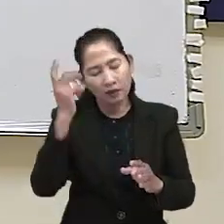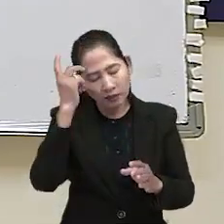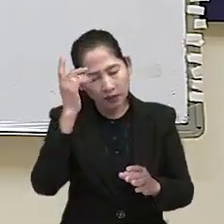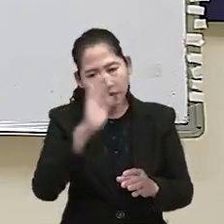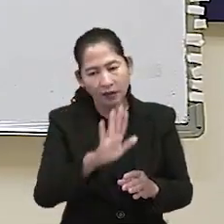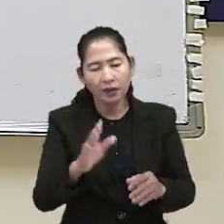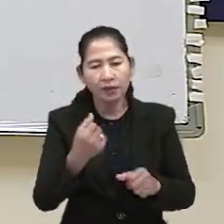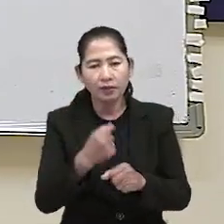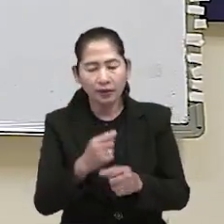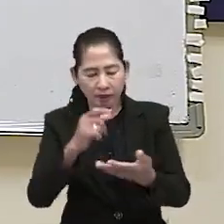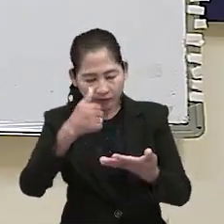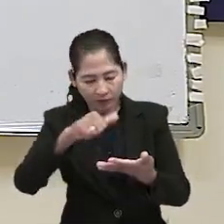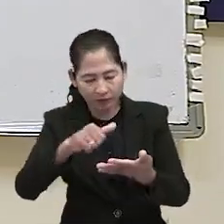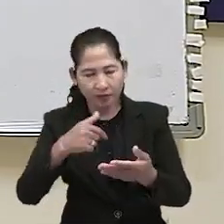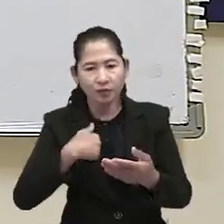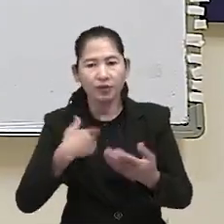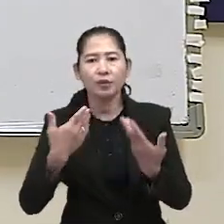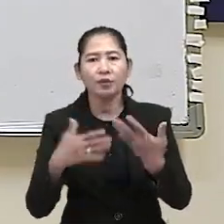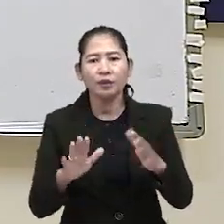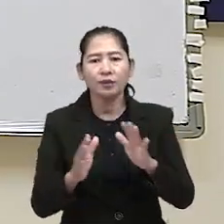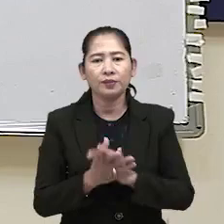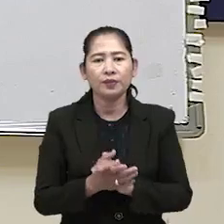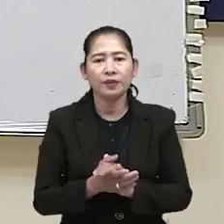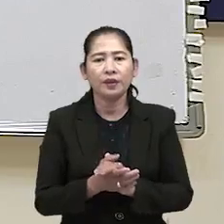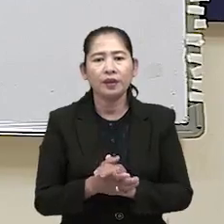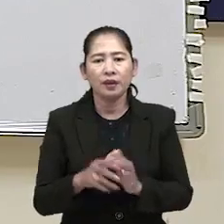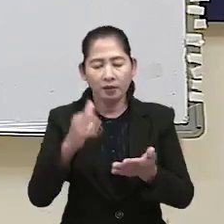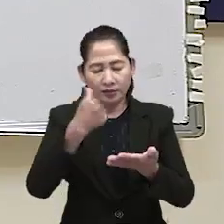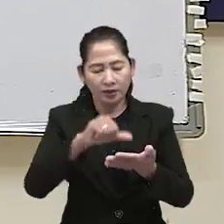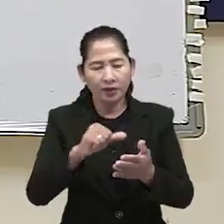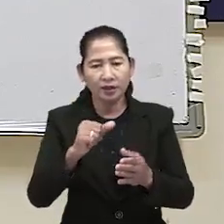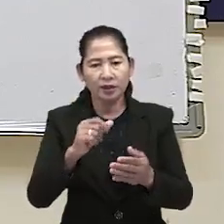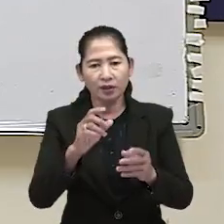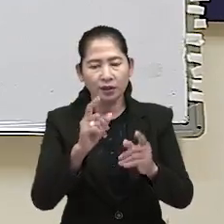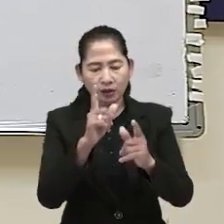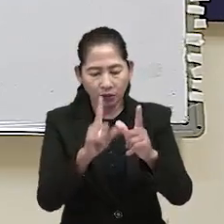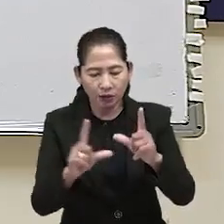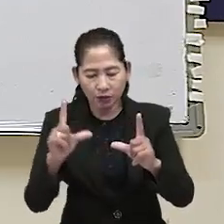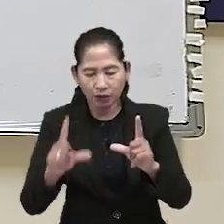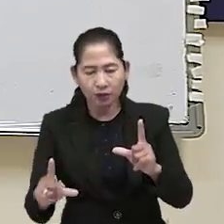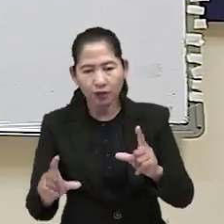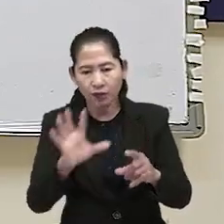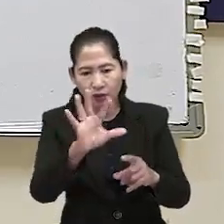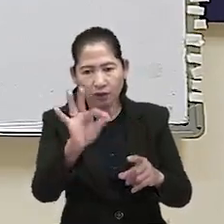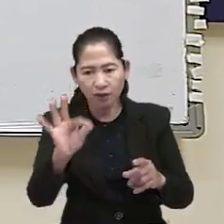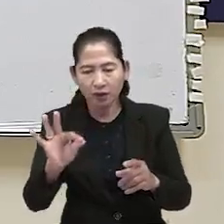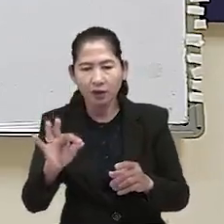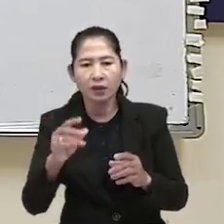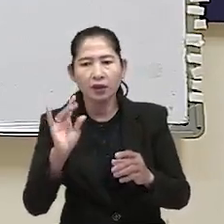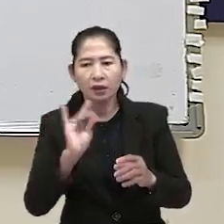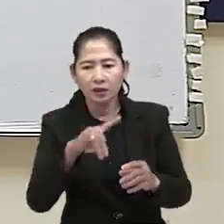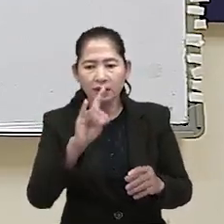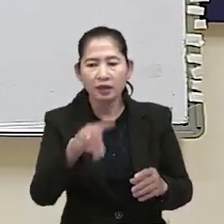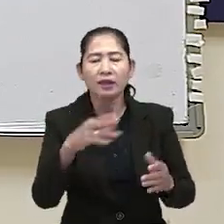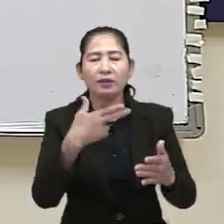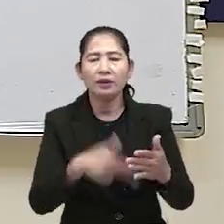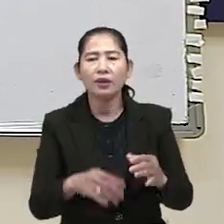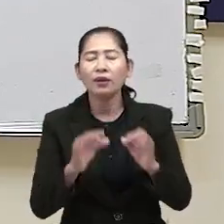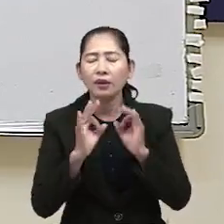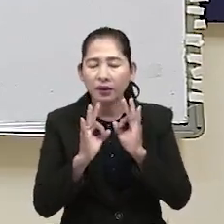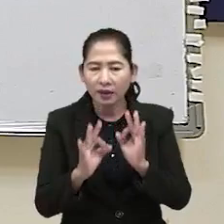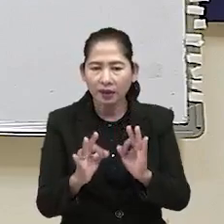ថាកូននឹងអាចធ្វើការផ្ទៀងជាមួយអ្នកគ្រូហើយហើយអញ្ចឹងផ្ទៀងយកតែចំណាប់ជួនទេកូនរើសយកប្រធានបទសត្វអំពីអ្វីក៏បានដែរ